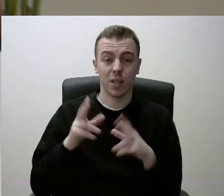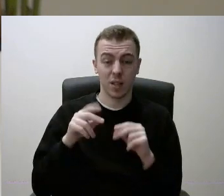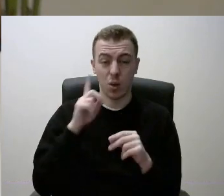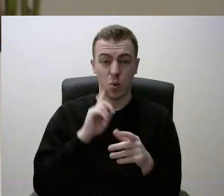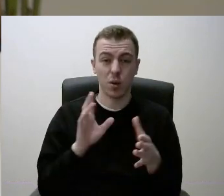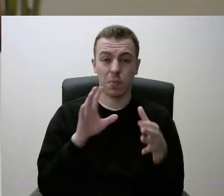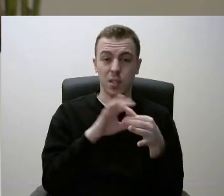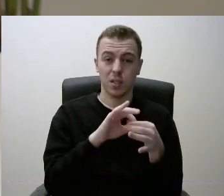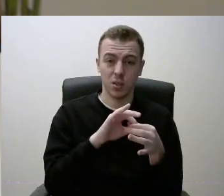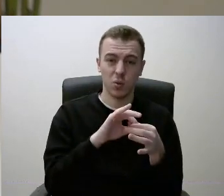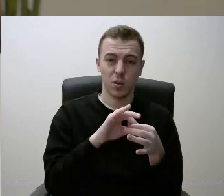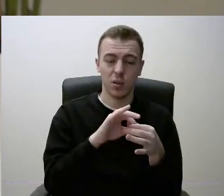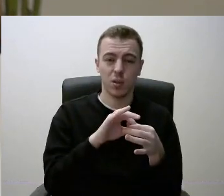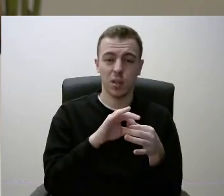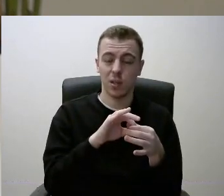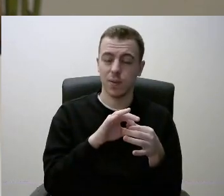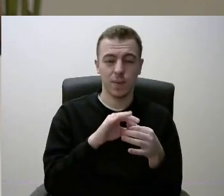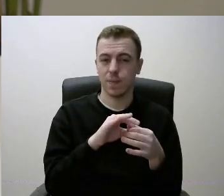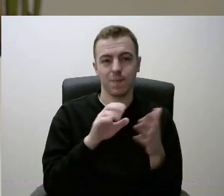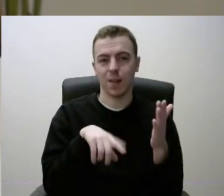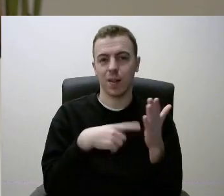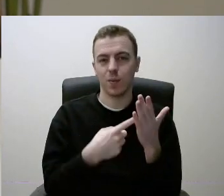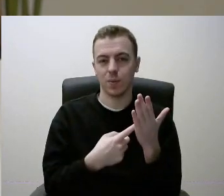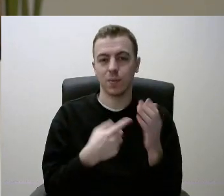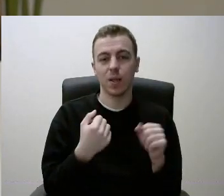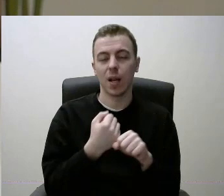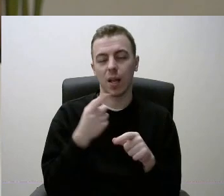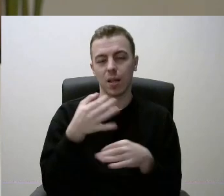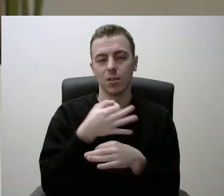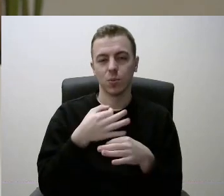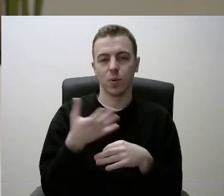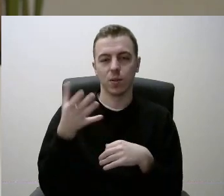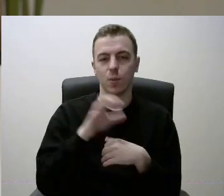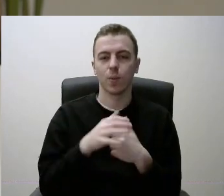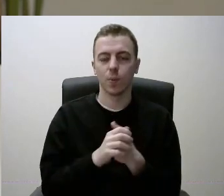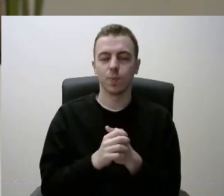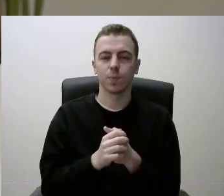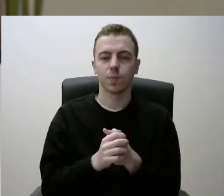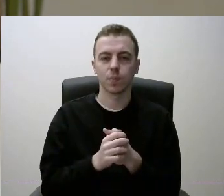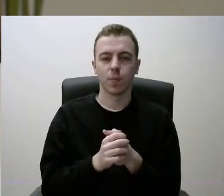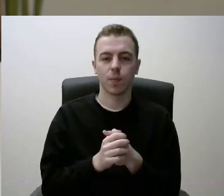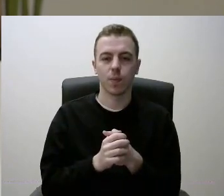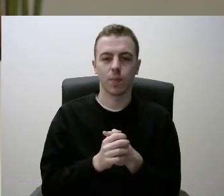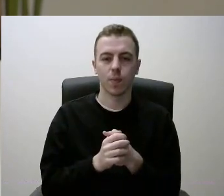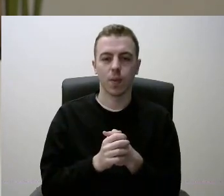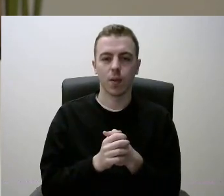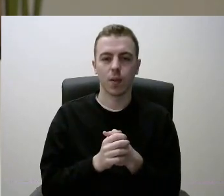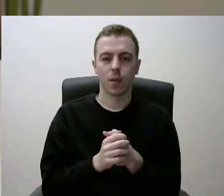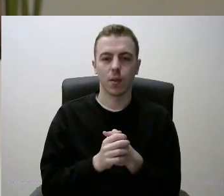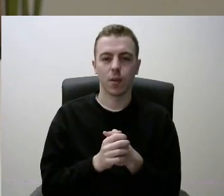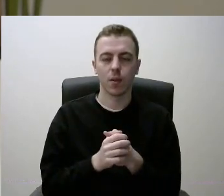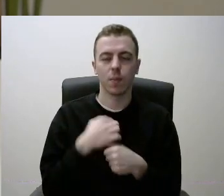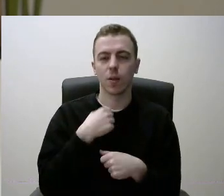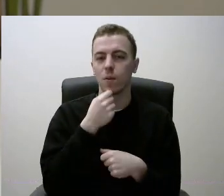yra stiprus retorinis klausimas, šio klausimu reikėtų labiau diskutuoti. Man yra galbūt kažkiek tai